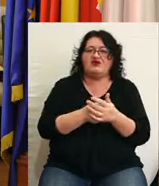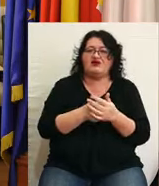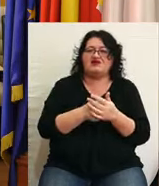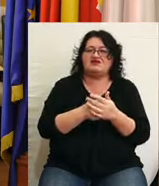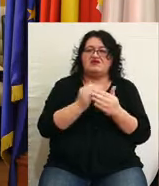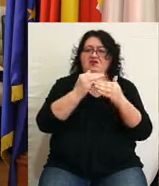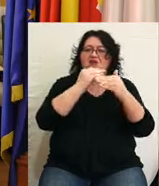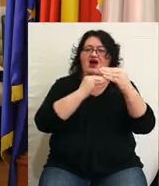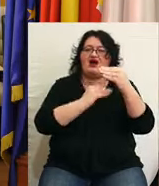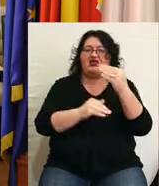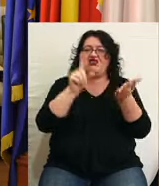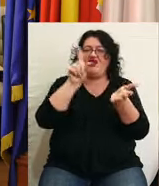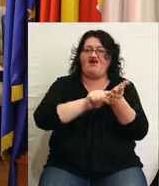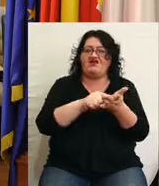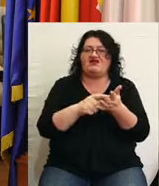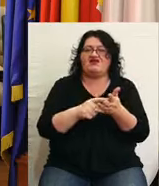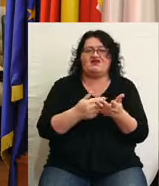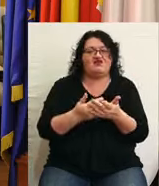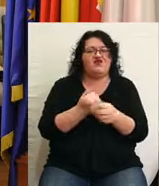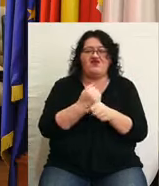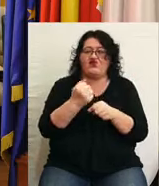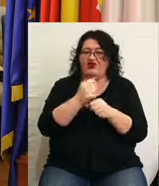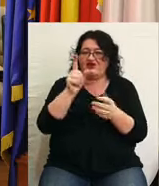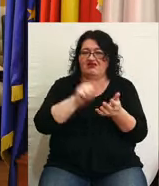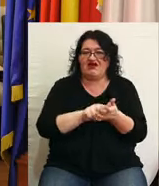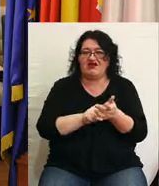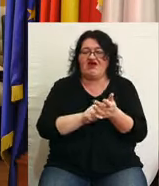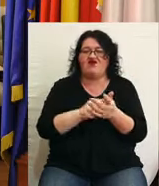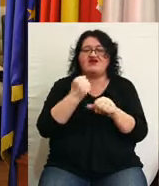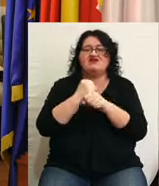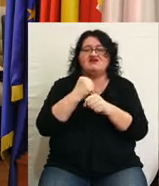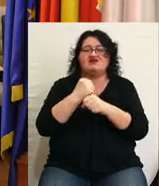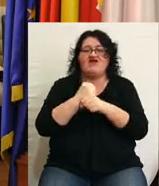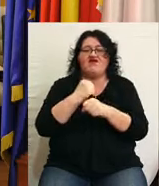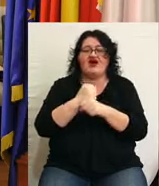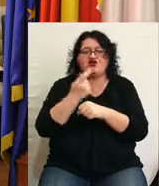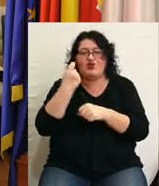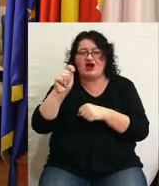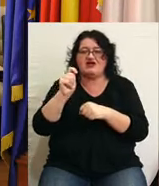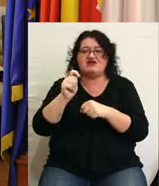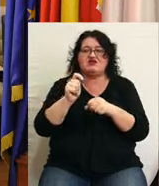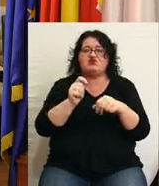sub prețul producției, tocmai asta ne-a dus în situația în care suntem,